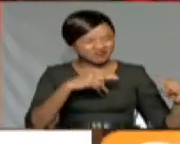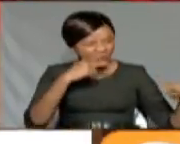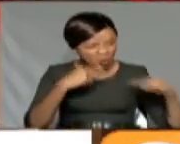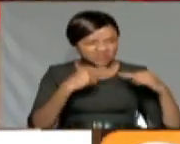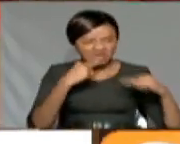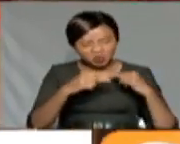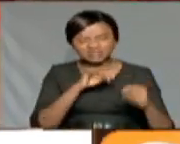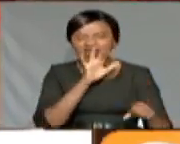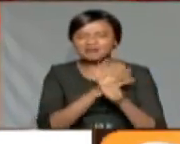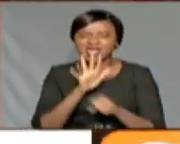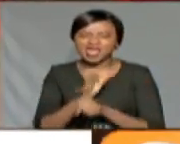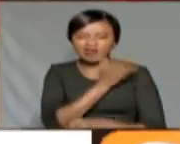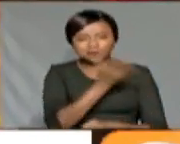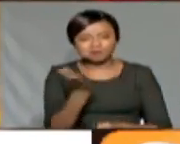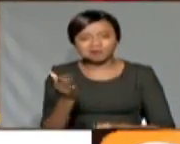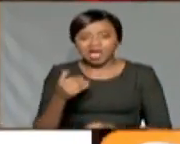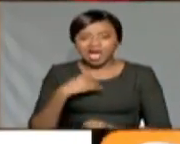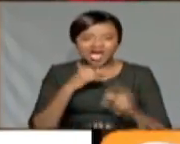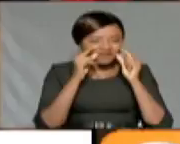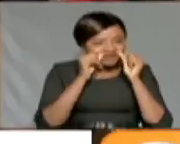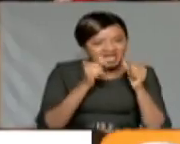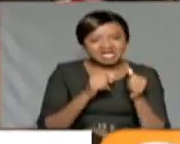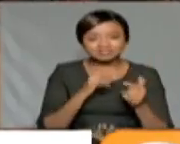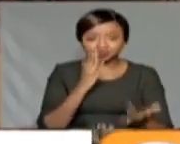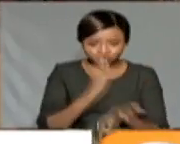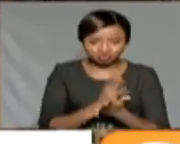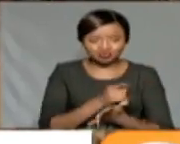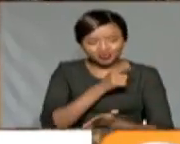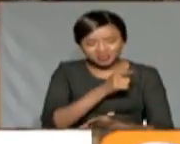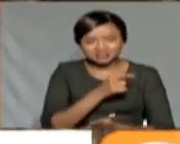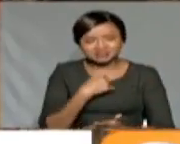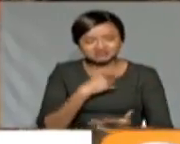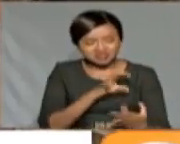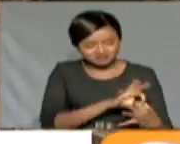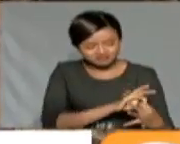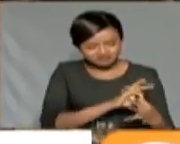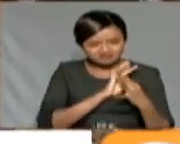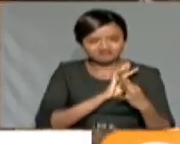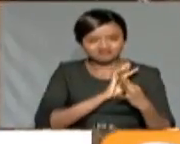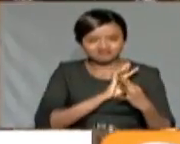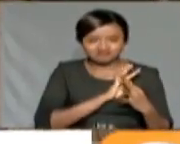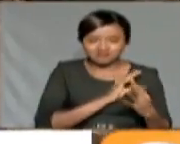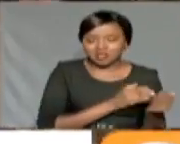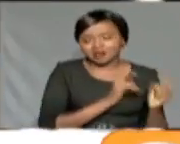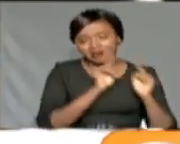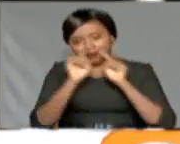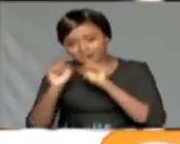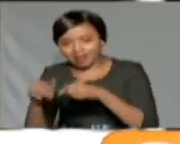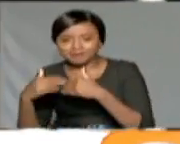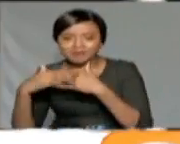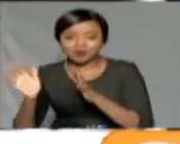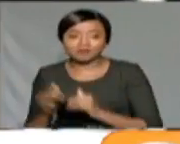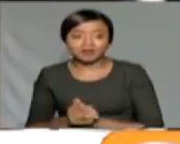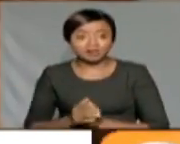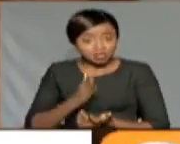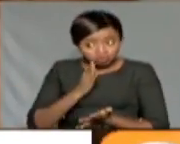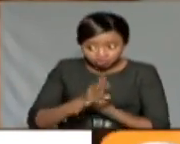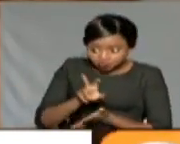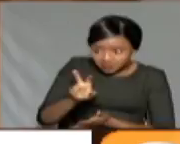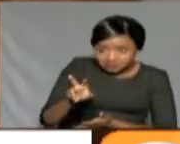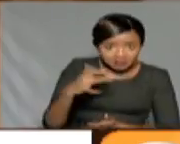cafes and it was a very important part for Japanese daily life. Yeah, interesting.